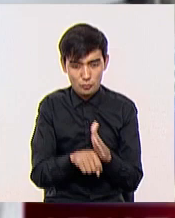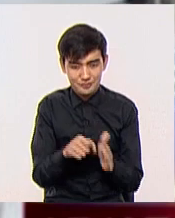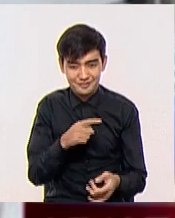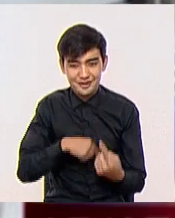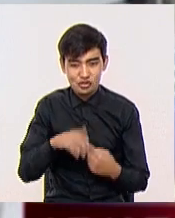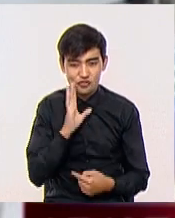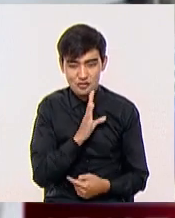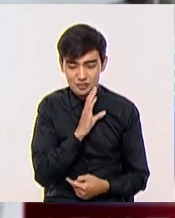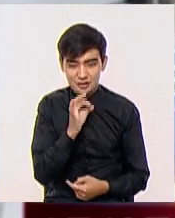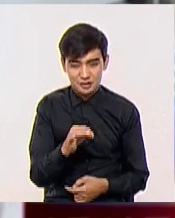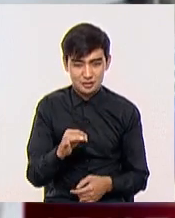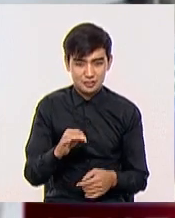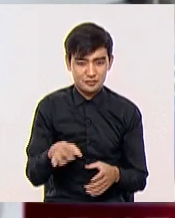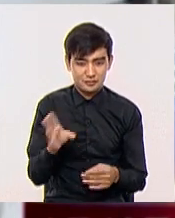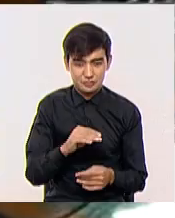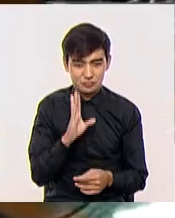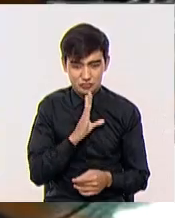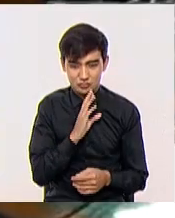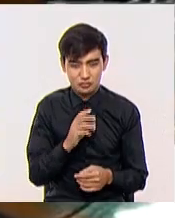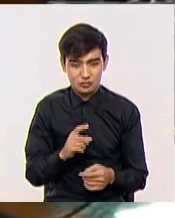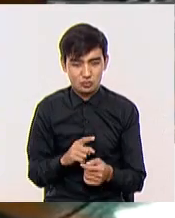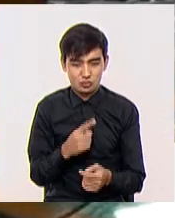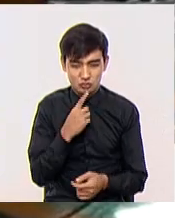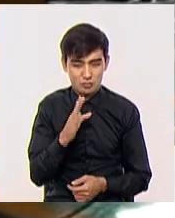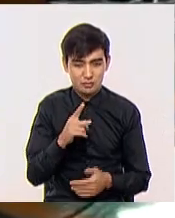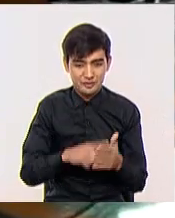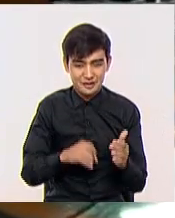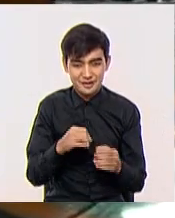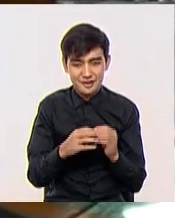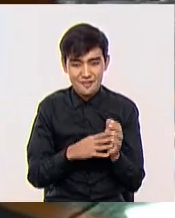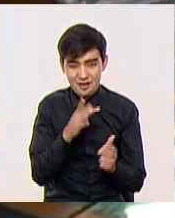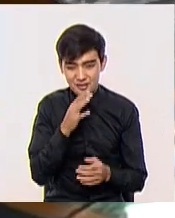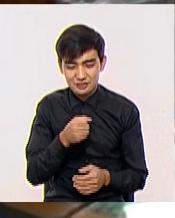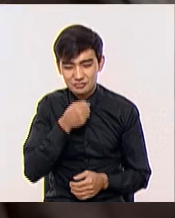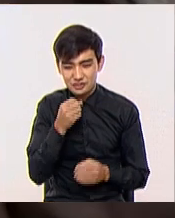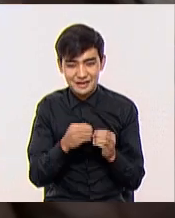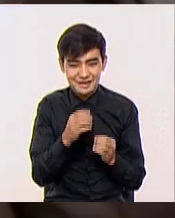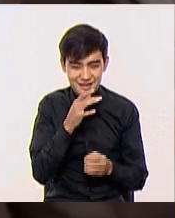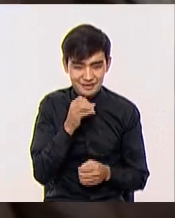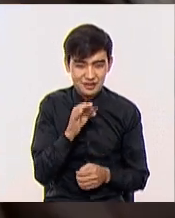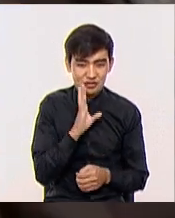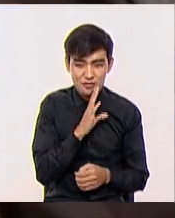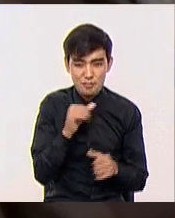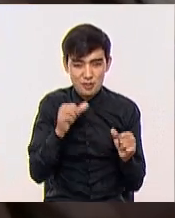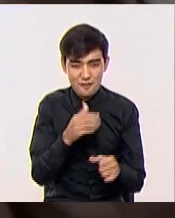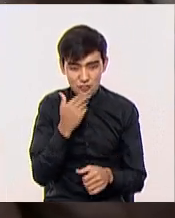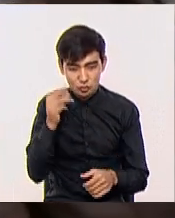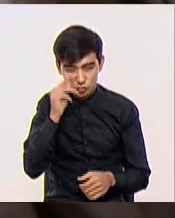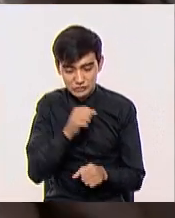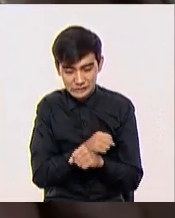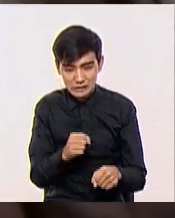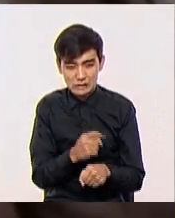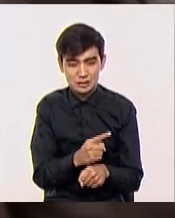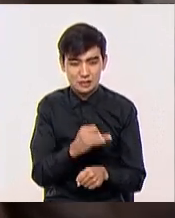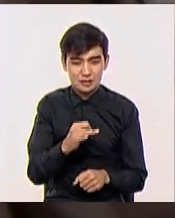женщин и им тяжелее всего придется 15 лет назад девочки старше 10 лет и женщины не имели права учиться работать и